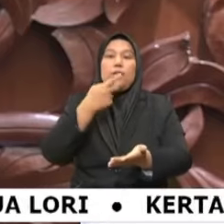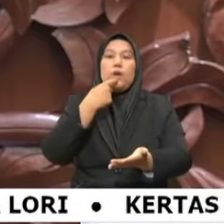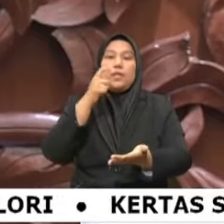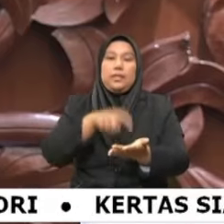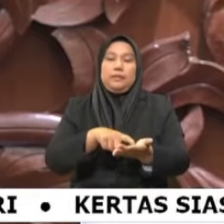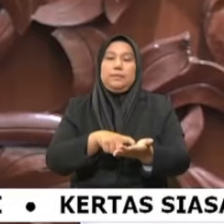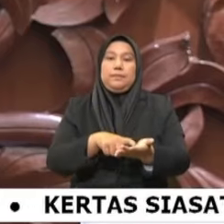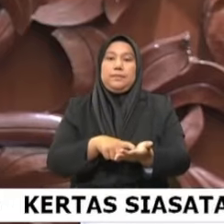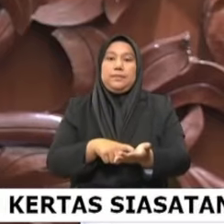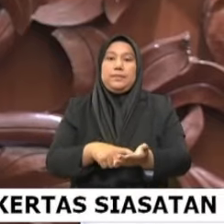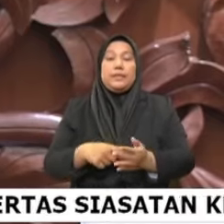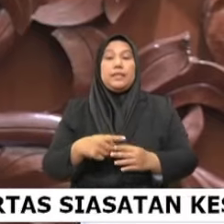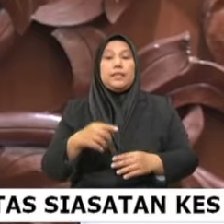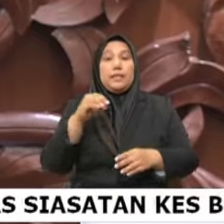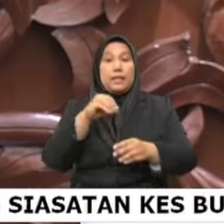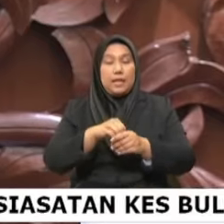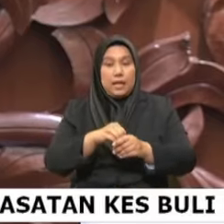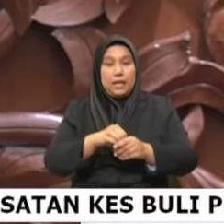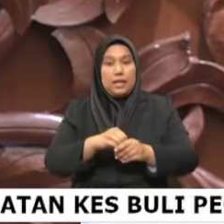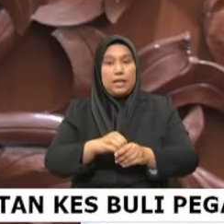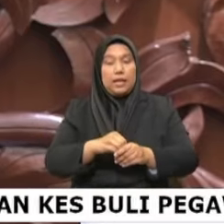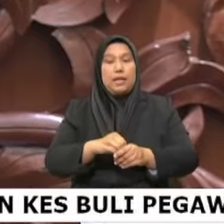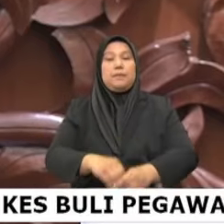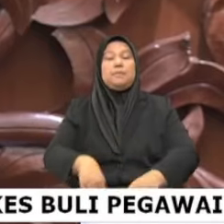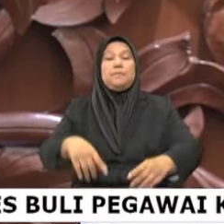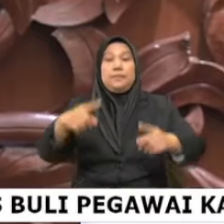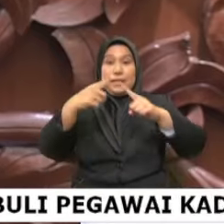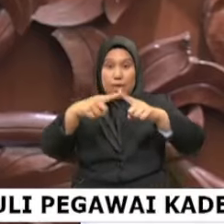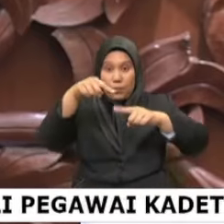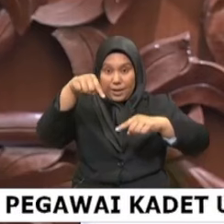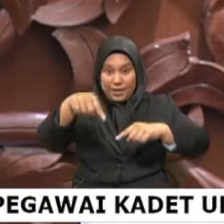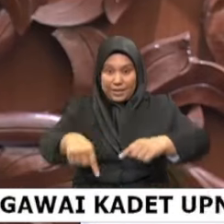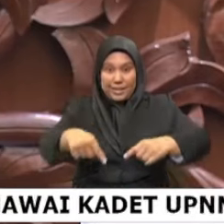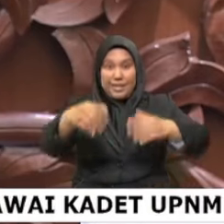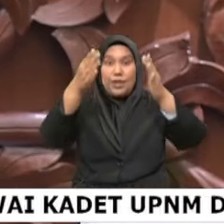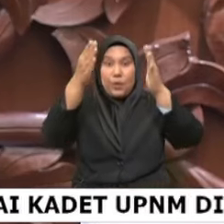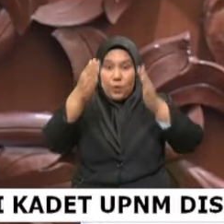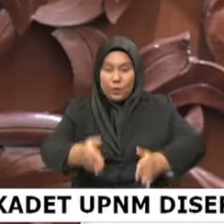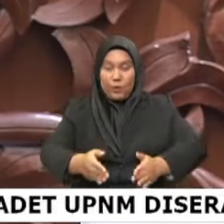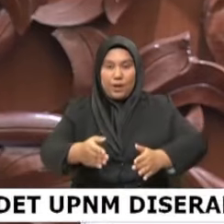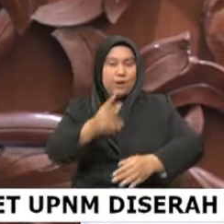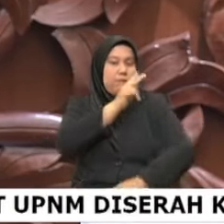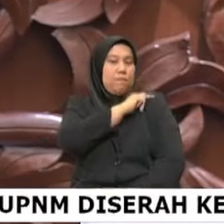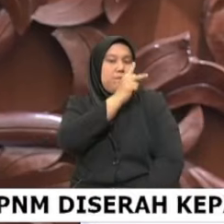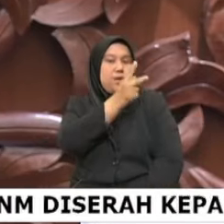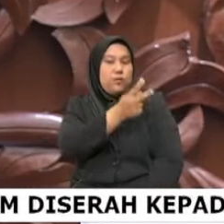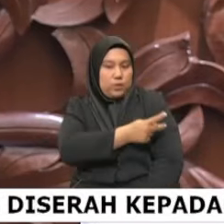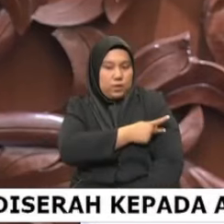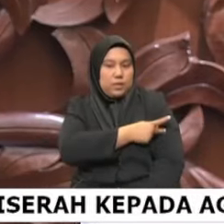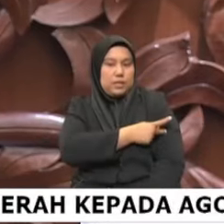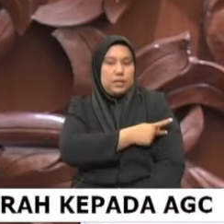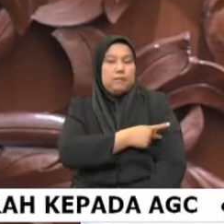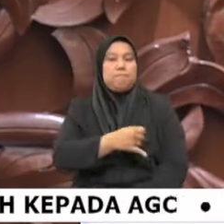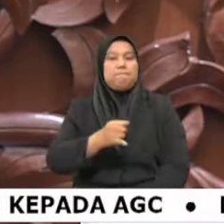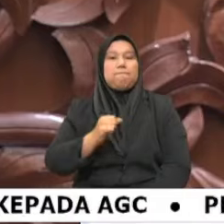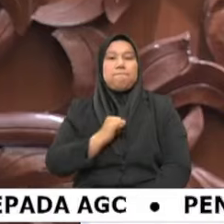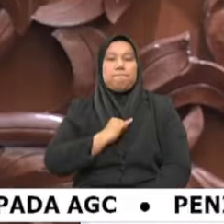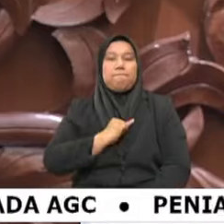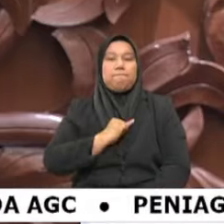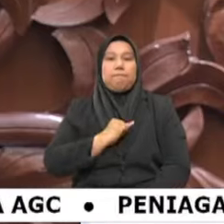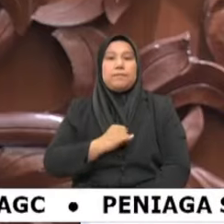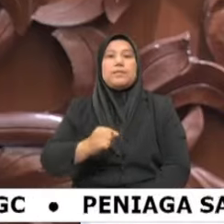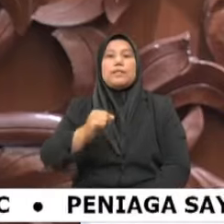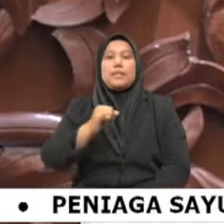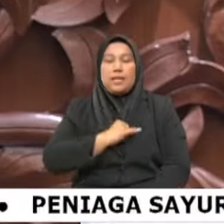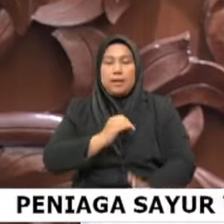ini, insan yang paling berkuasa ialah saya. Okey. Insan yang paling berkuasa dan saya juga